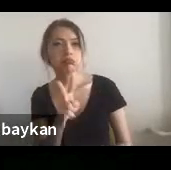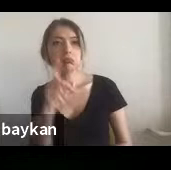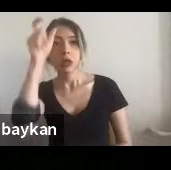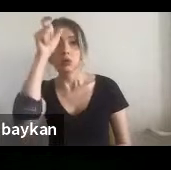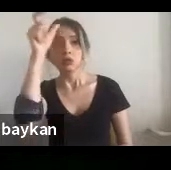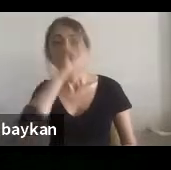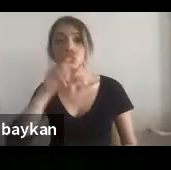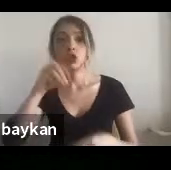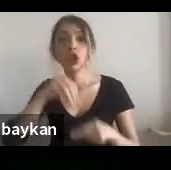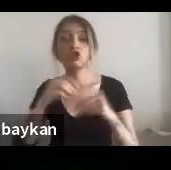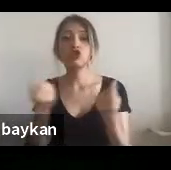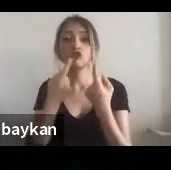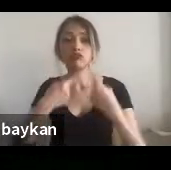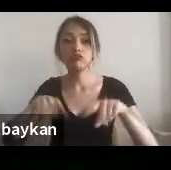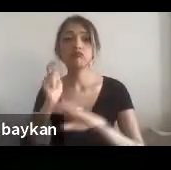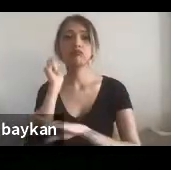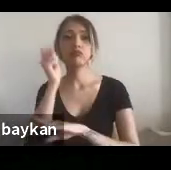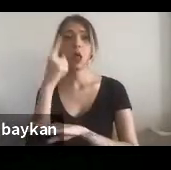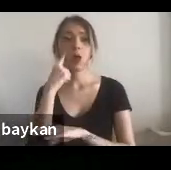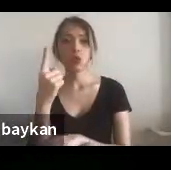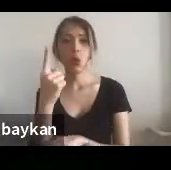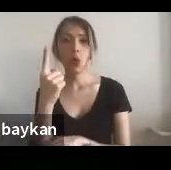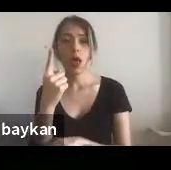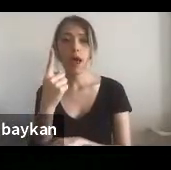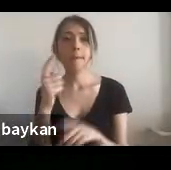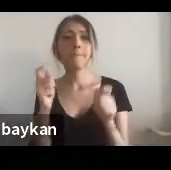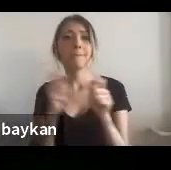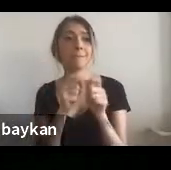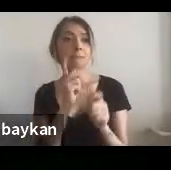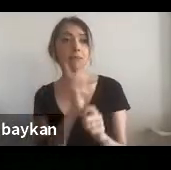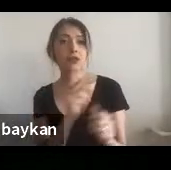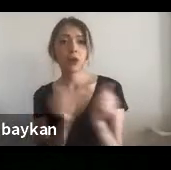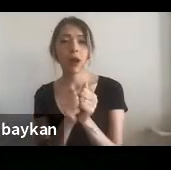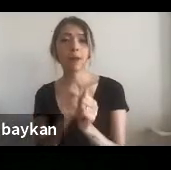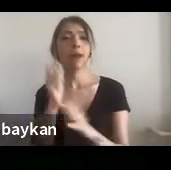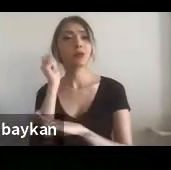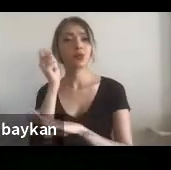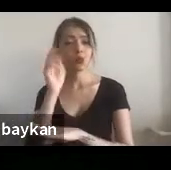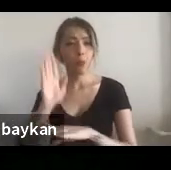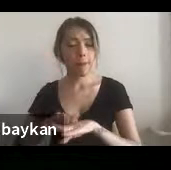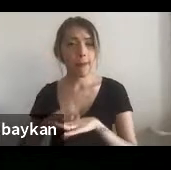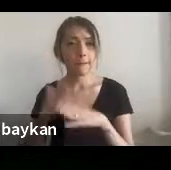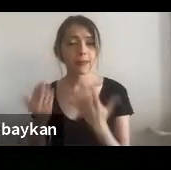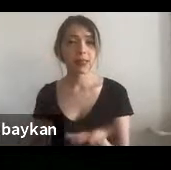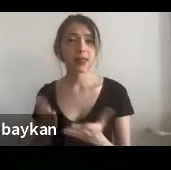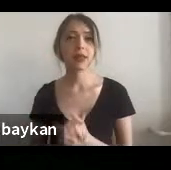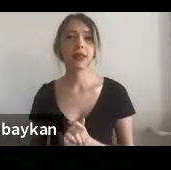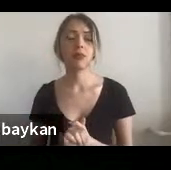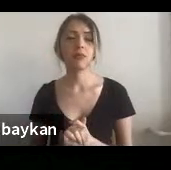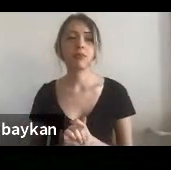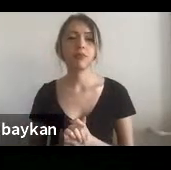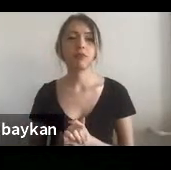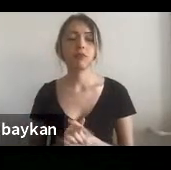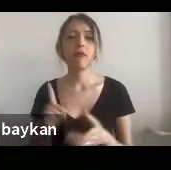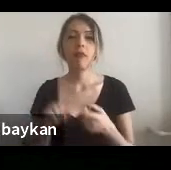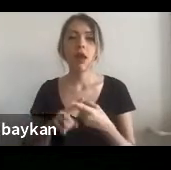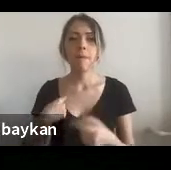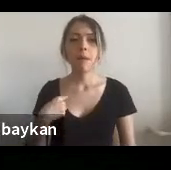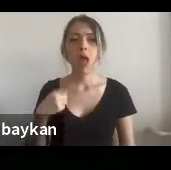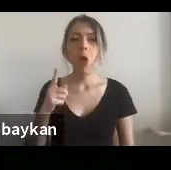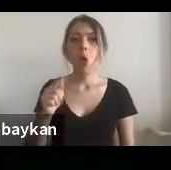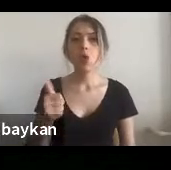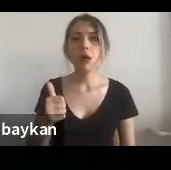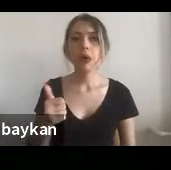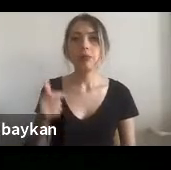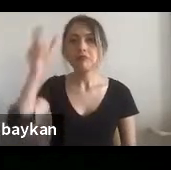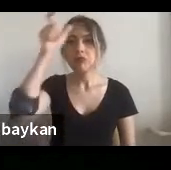çalıştayda da Başak'la biz beraber sunum yaptık. Ve ben o vesileyle Türkiye'de bu